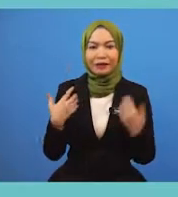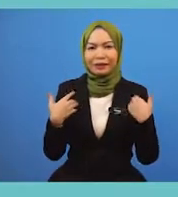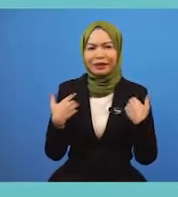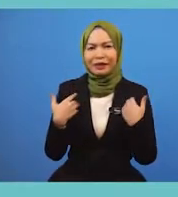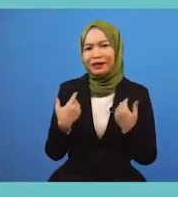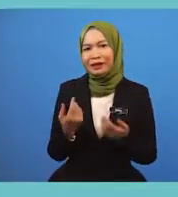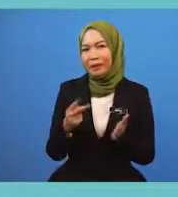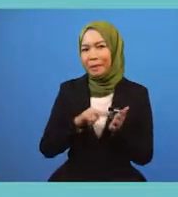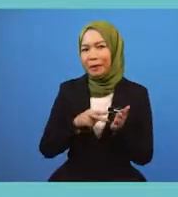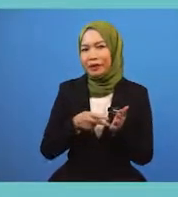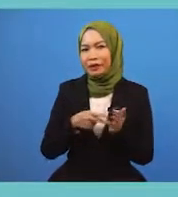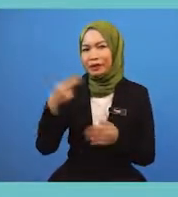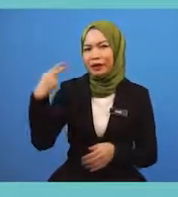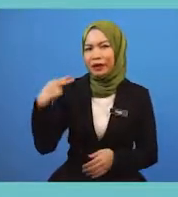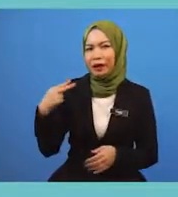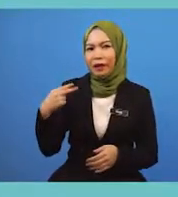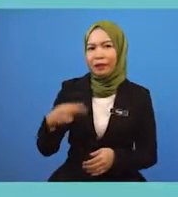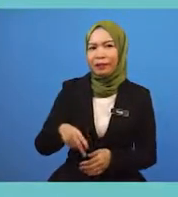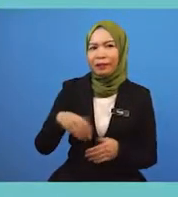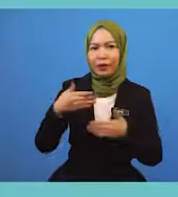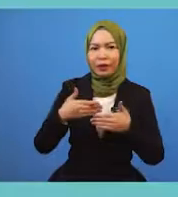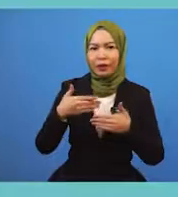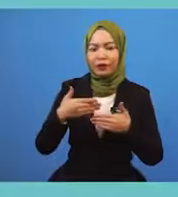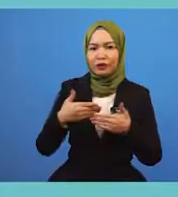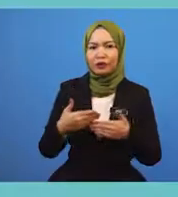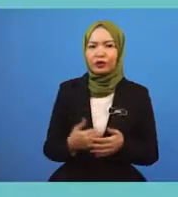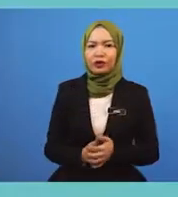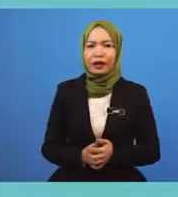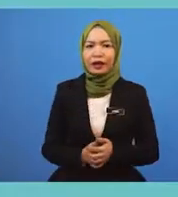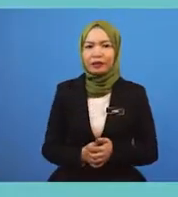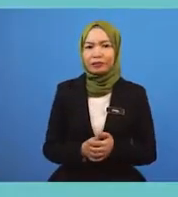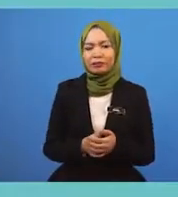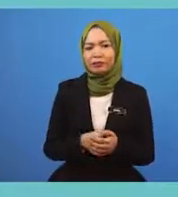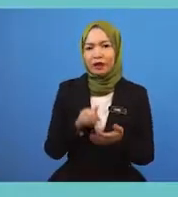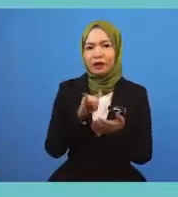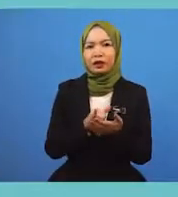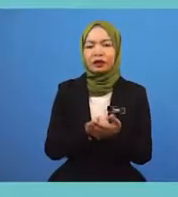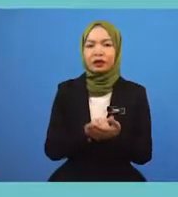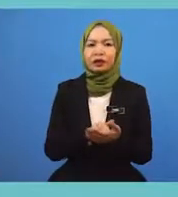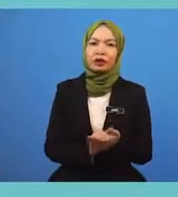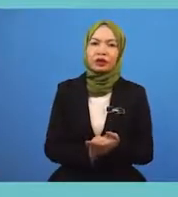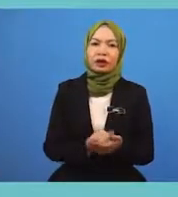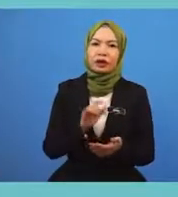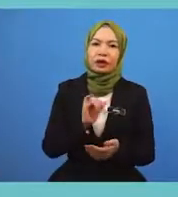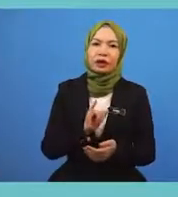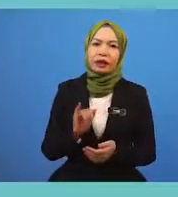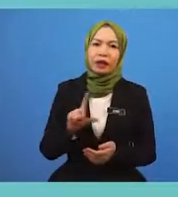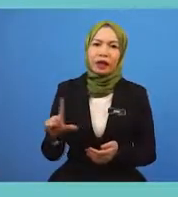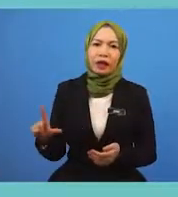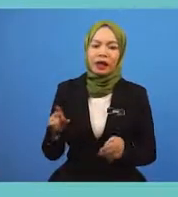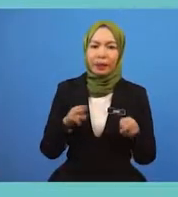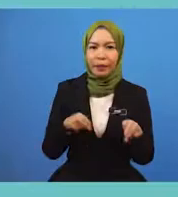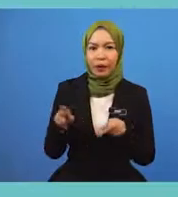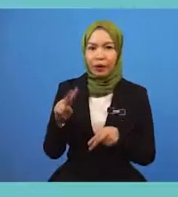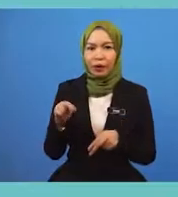Haba penutralan ialah perubahan tenaga haba apabila satu mol air